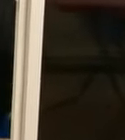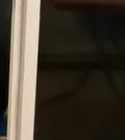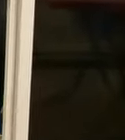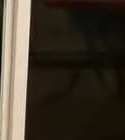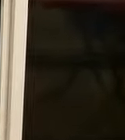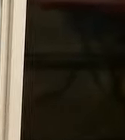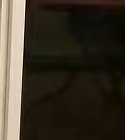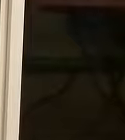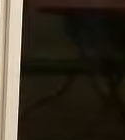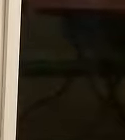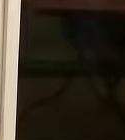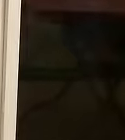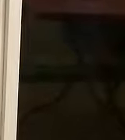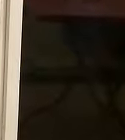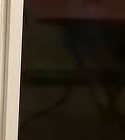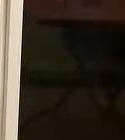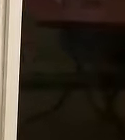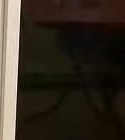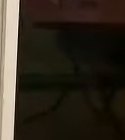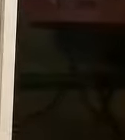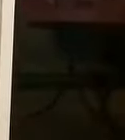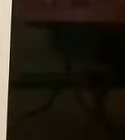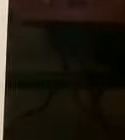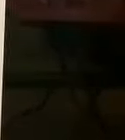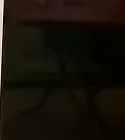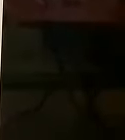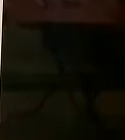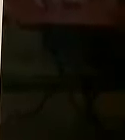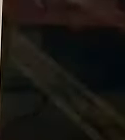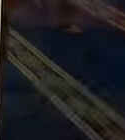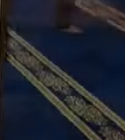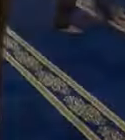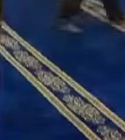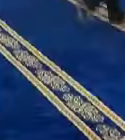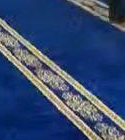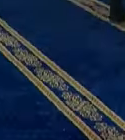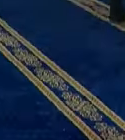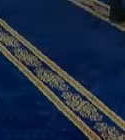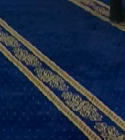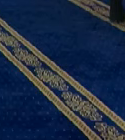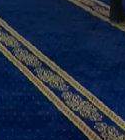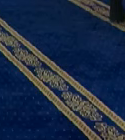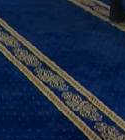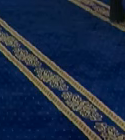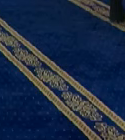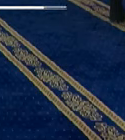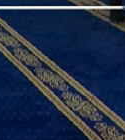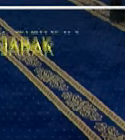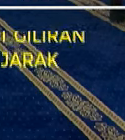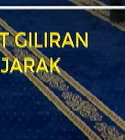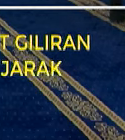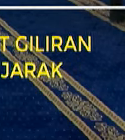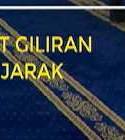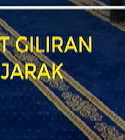tetap saudara seagama yang berpayung di bawah kalimah syahadah yang sama. Buktinya, lihatlah selama ini sebelum adanya